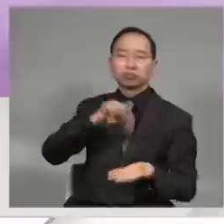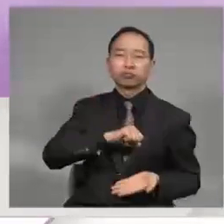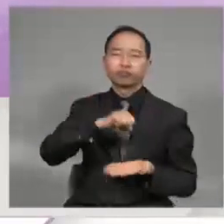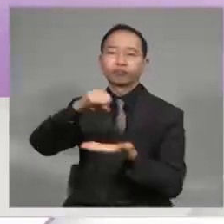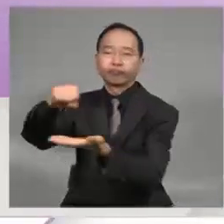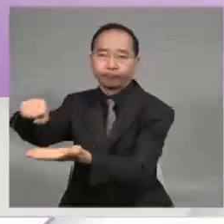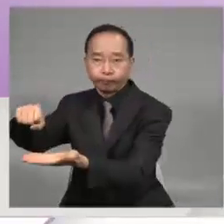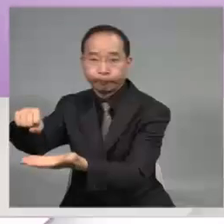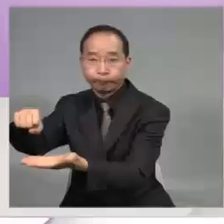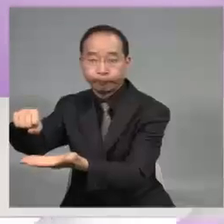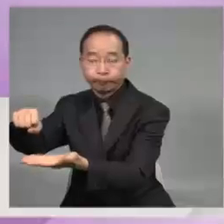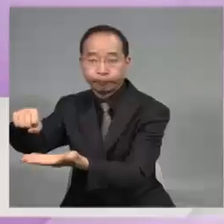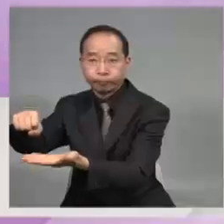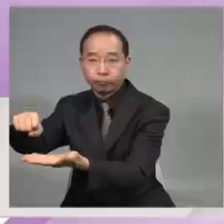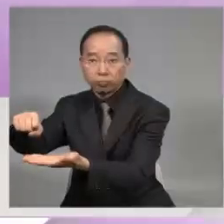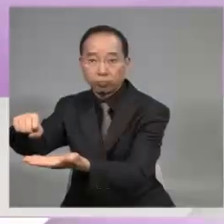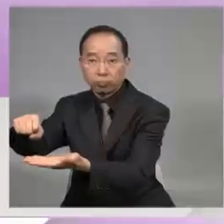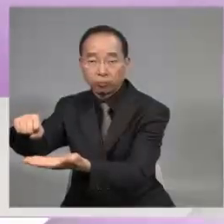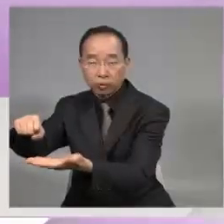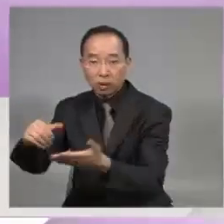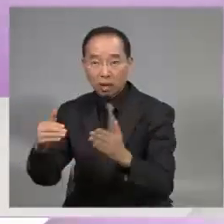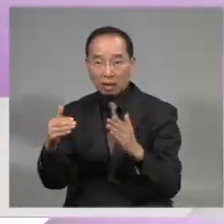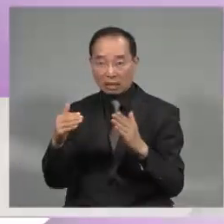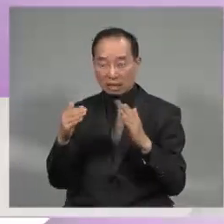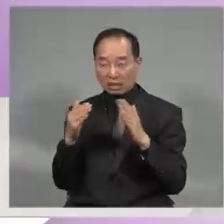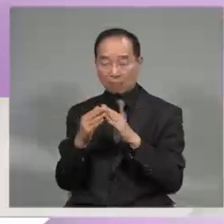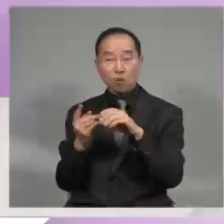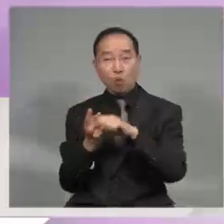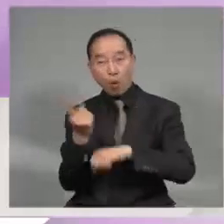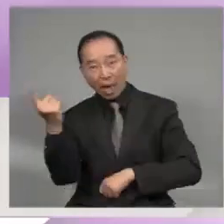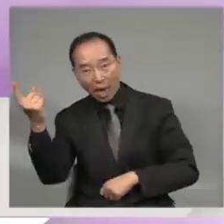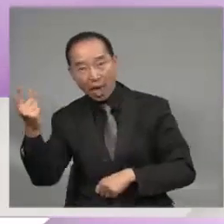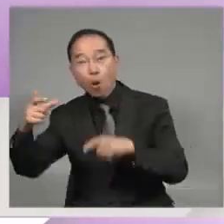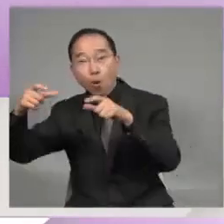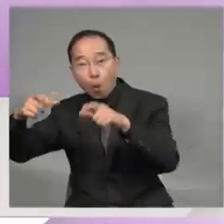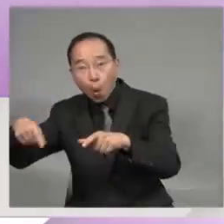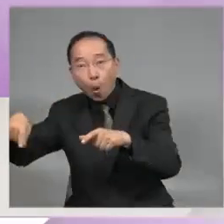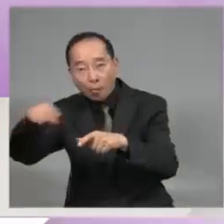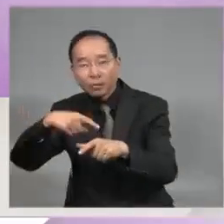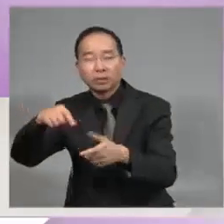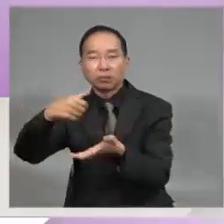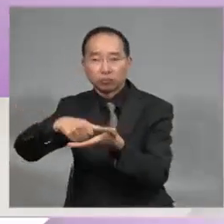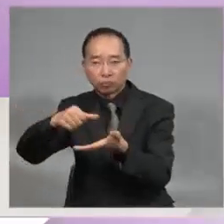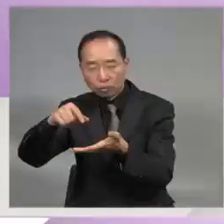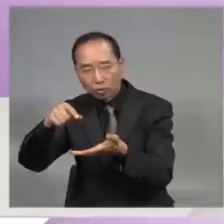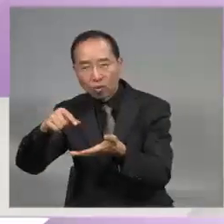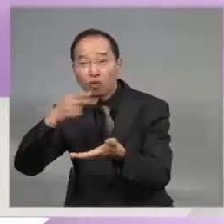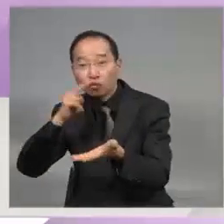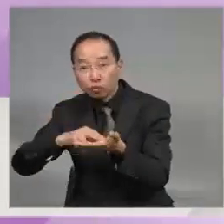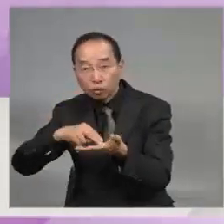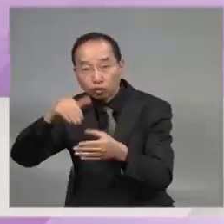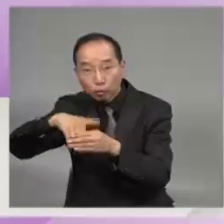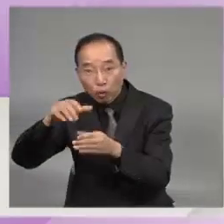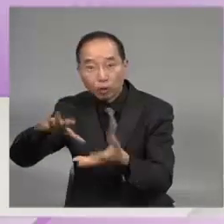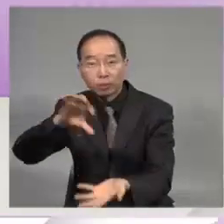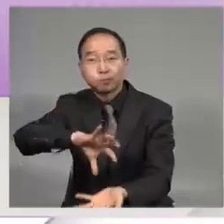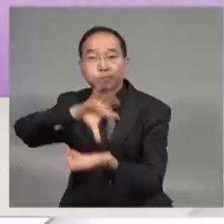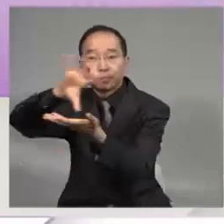관외 네. 사전 투표함을 내려놓고 그 이후에 이제 선거관리위원회로 이동을 하게 되겠군요.